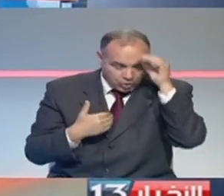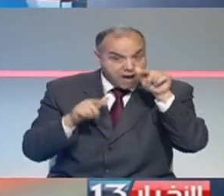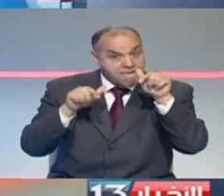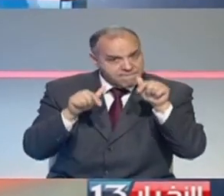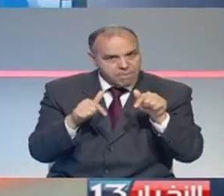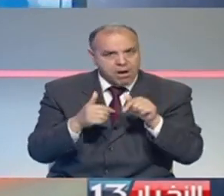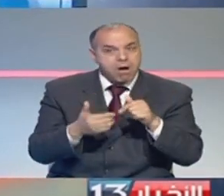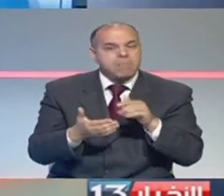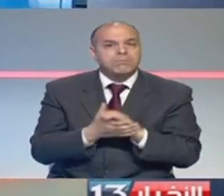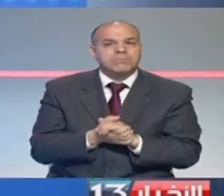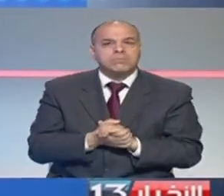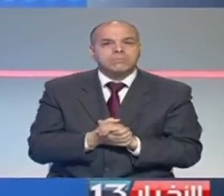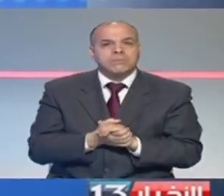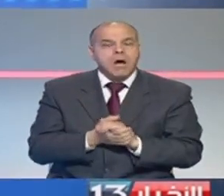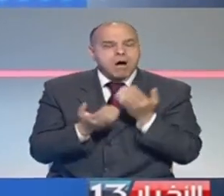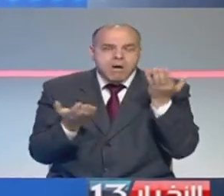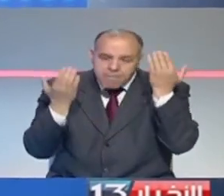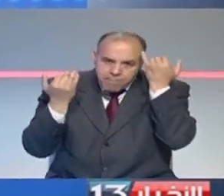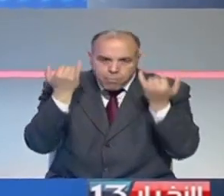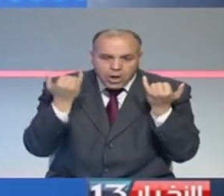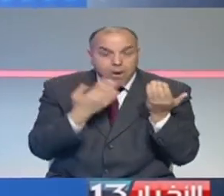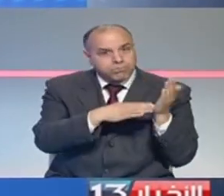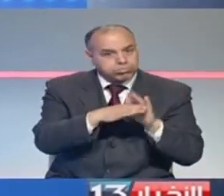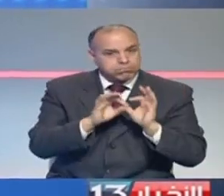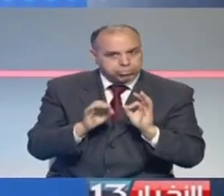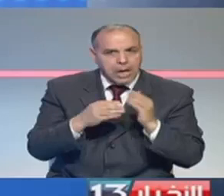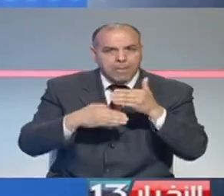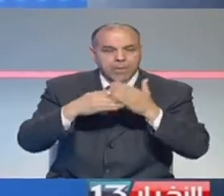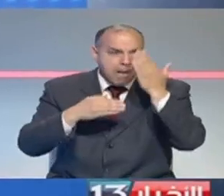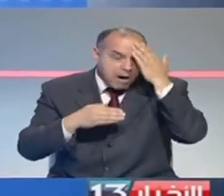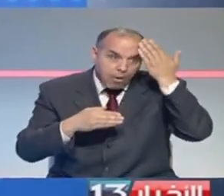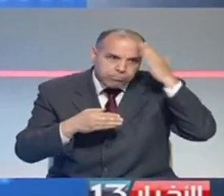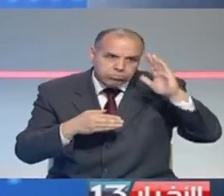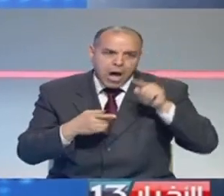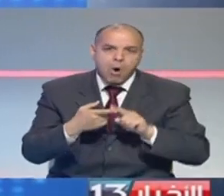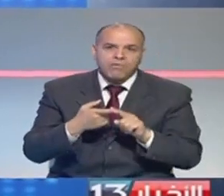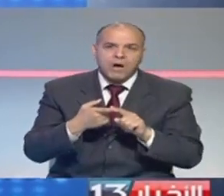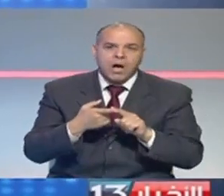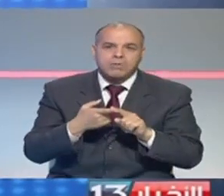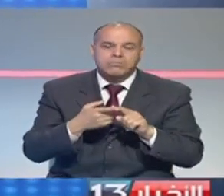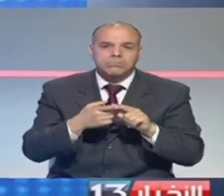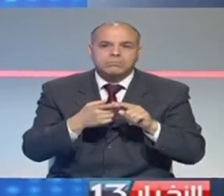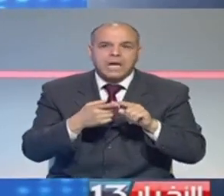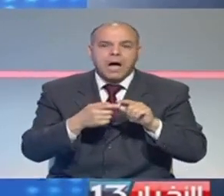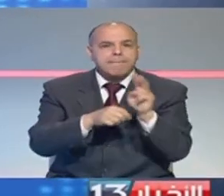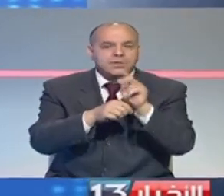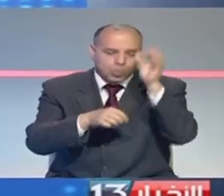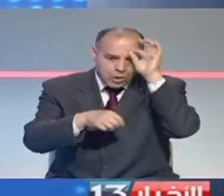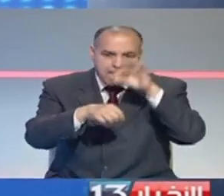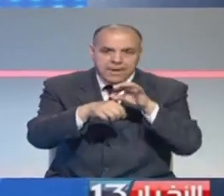عندنا كانت عندنا معناها مقاربة وقائية مبنية على معرفة. احنا عندنا الاوبسيرفاتوار المرصد الوطني